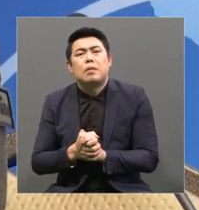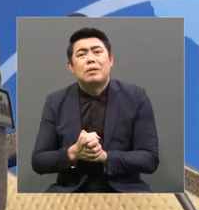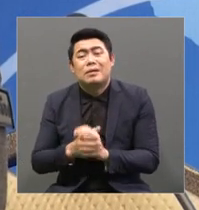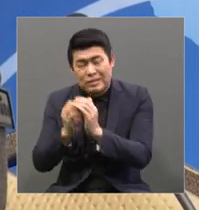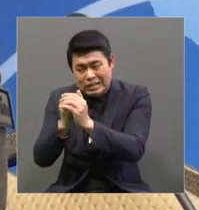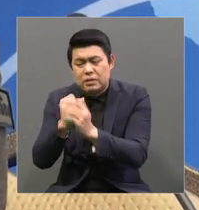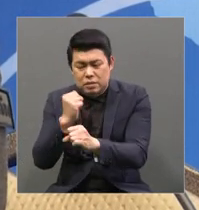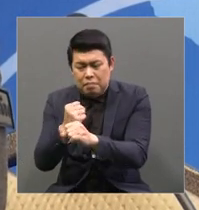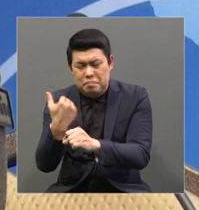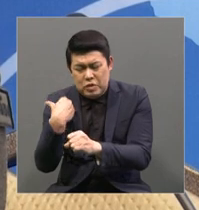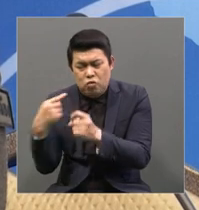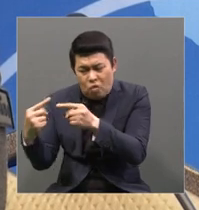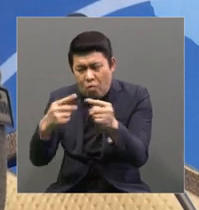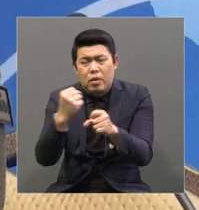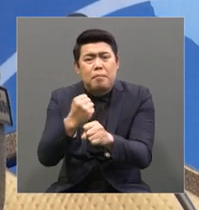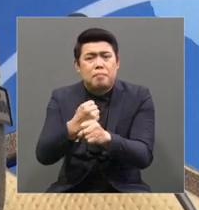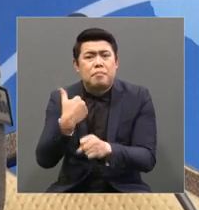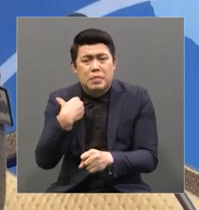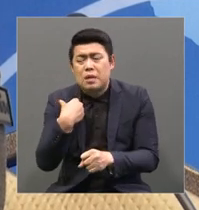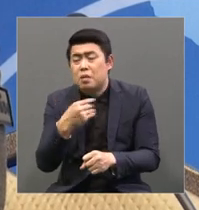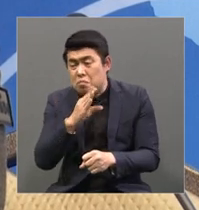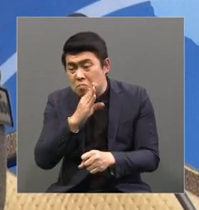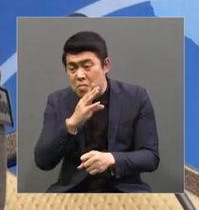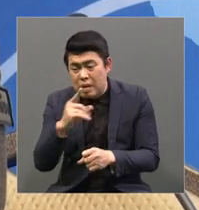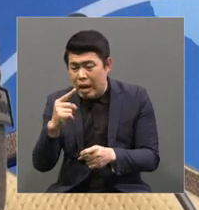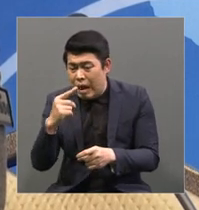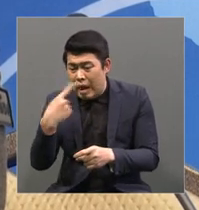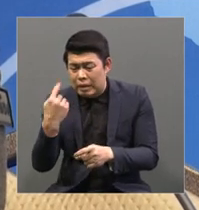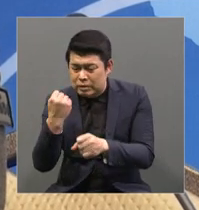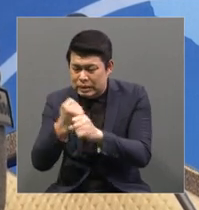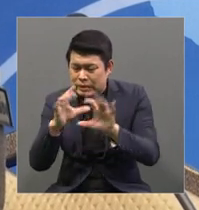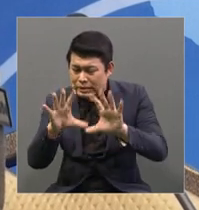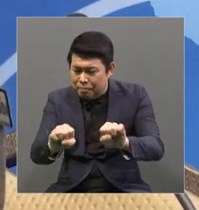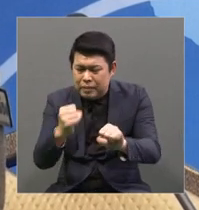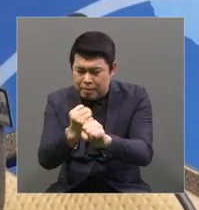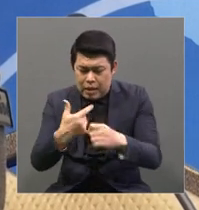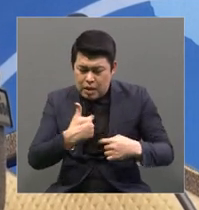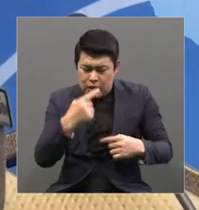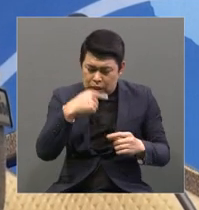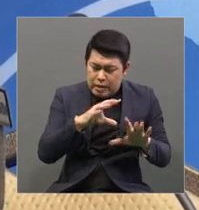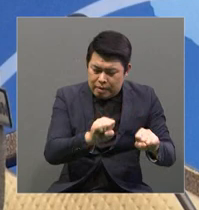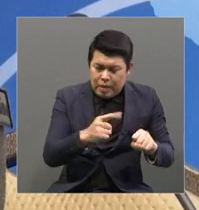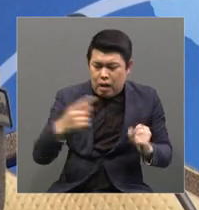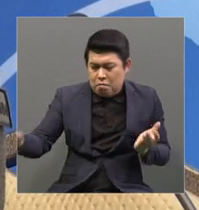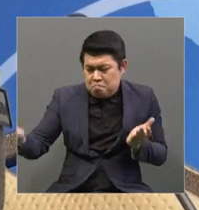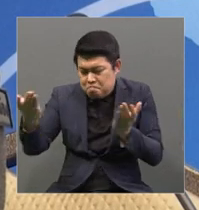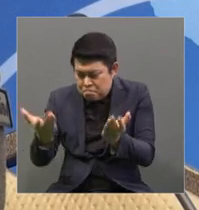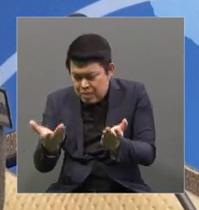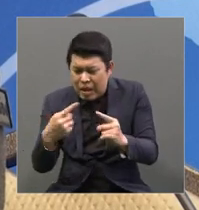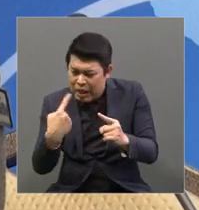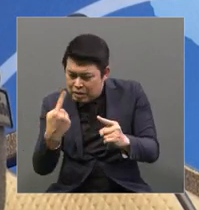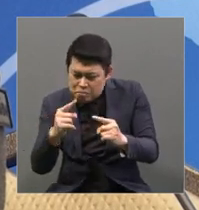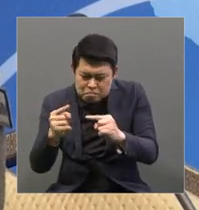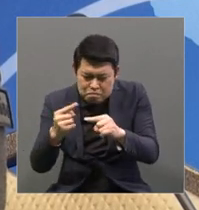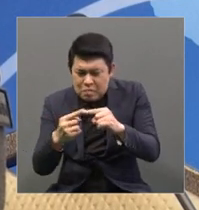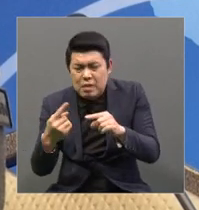ทำกันบ้านในส่วนคดีนี้ต่อด้วยเหมือนกันว่าในการขยายผลของเขาเป็นอย่างไรของเราเป็นอย่างไรก็อาจจะเอามาเพิ่มเติมแล้วก็